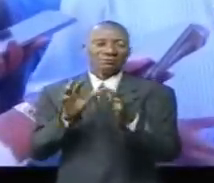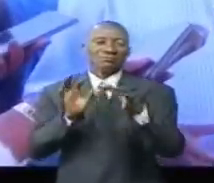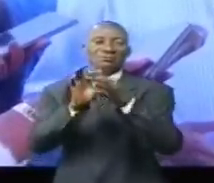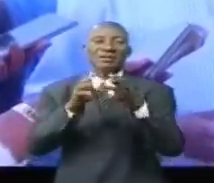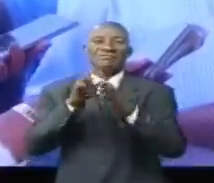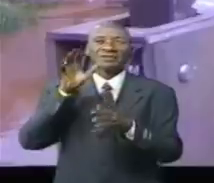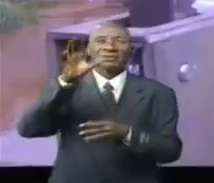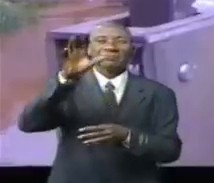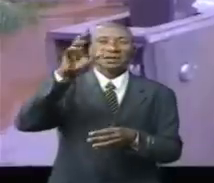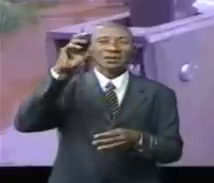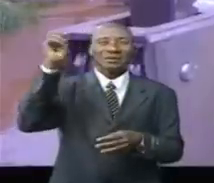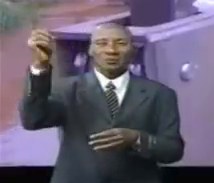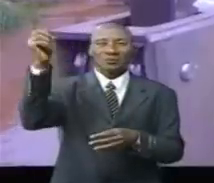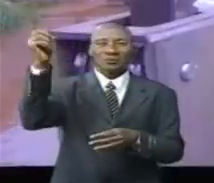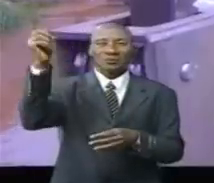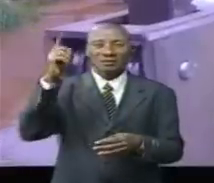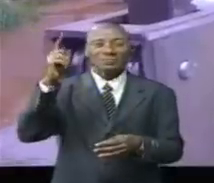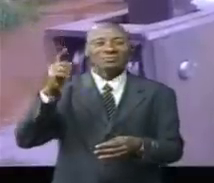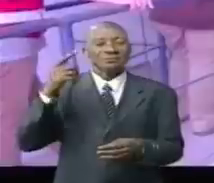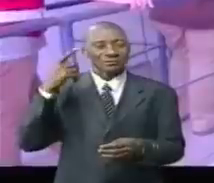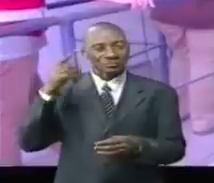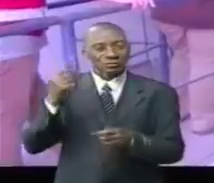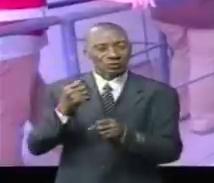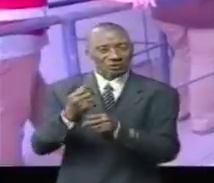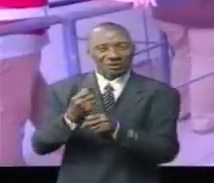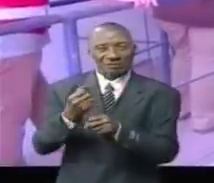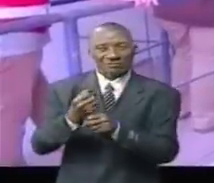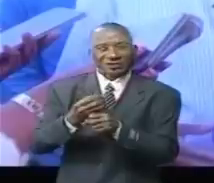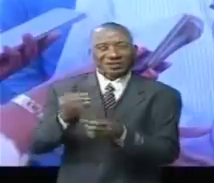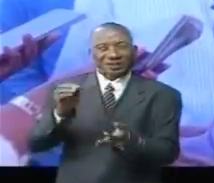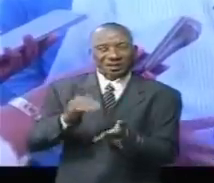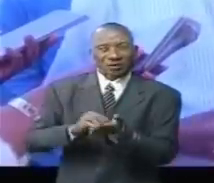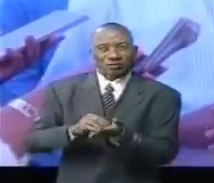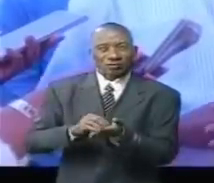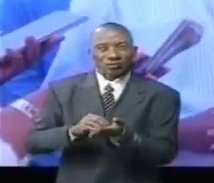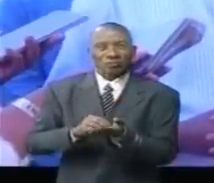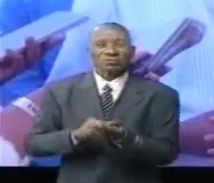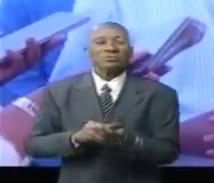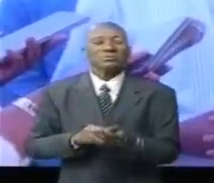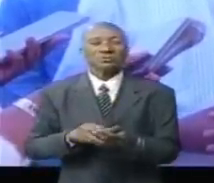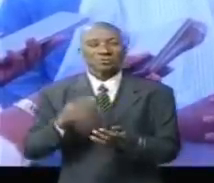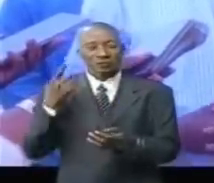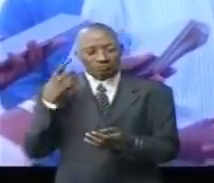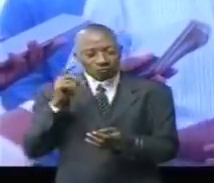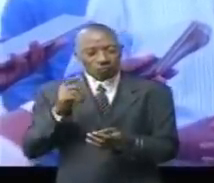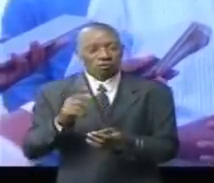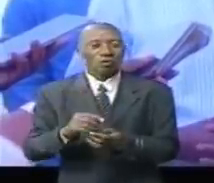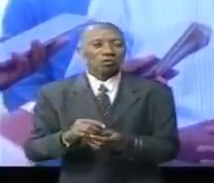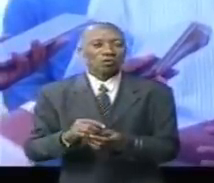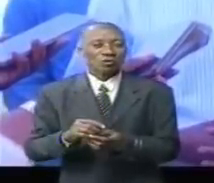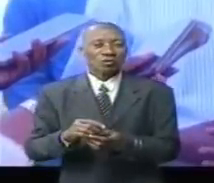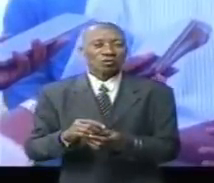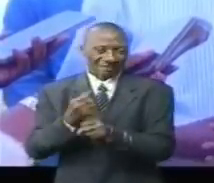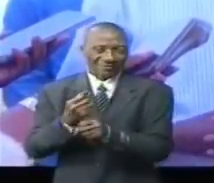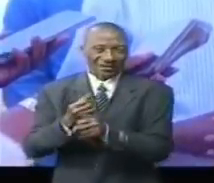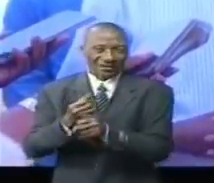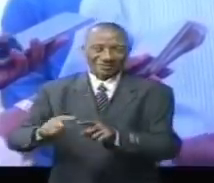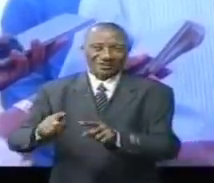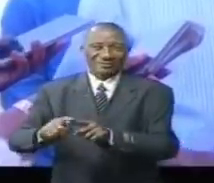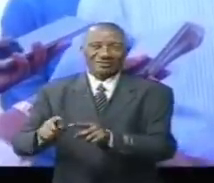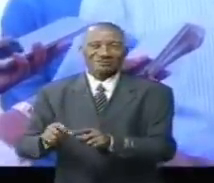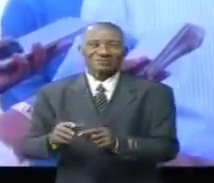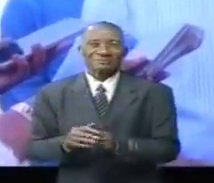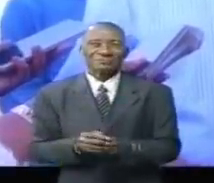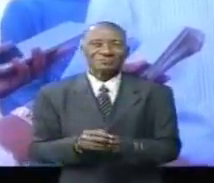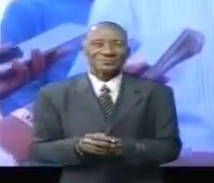la réhabilitation de certains groupes, mais ce que nous remarquons aussi, c'est qu'il y a une responsabilité de la part